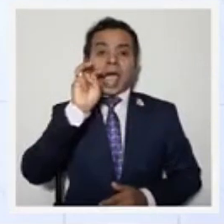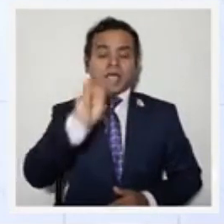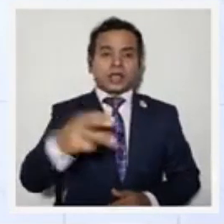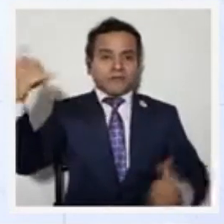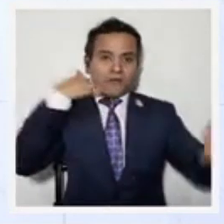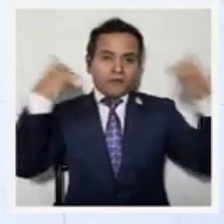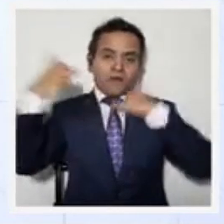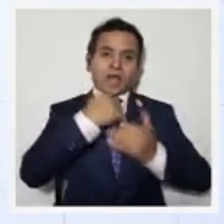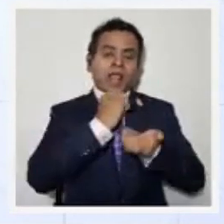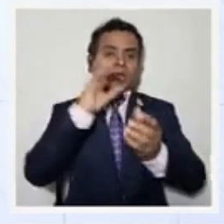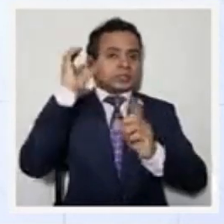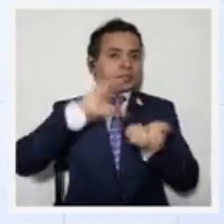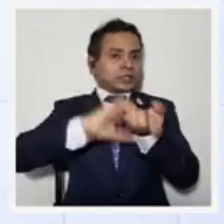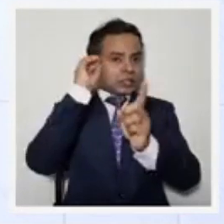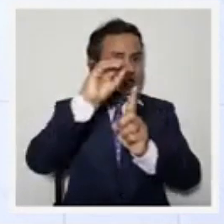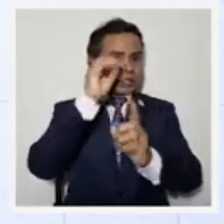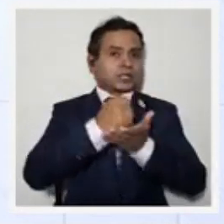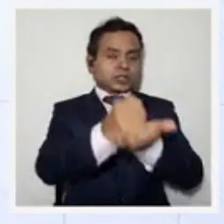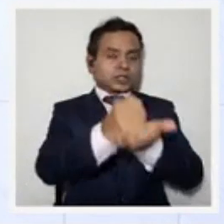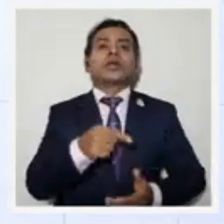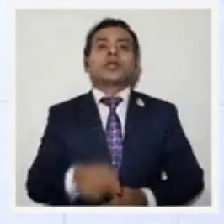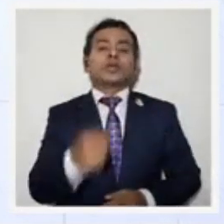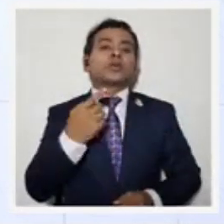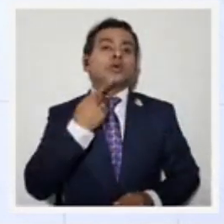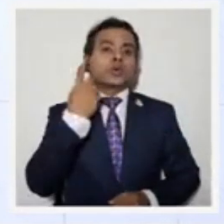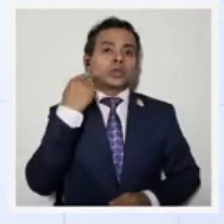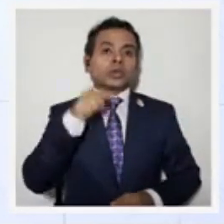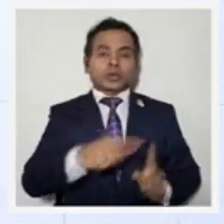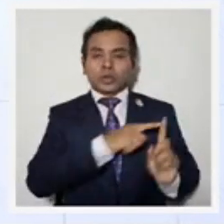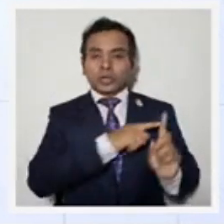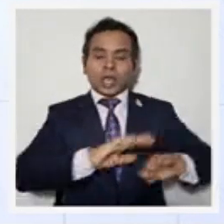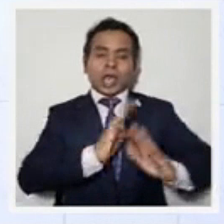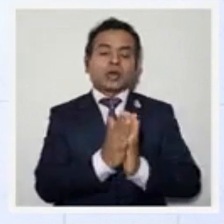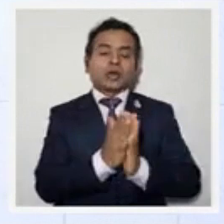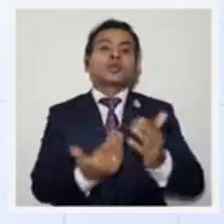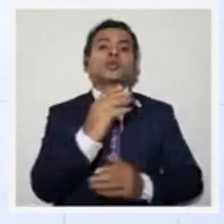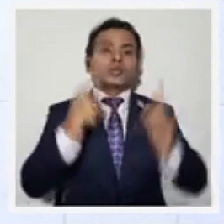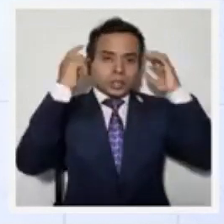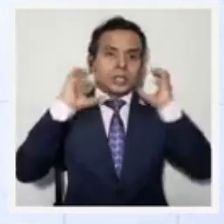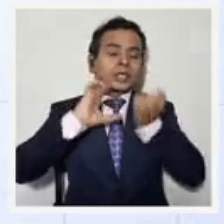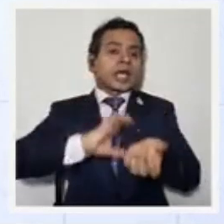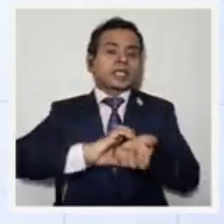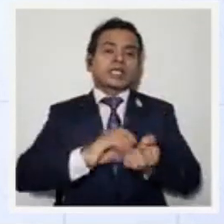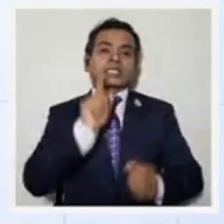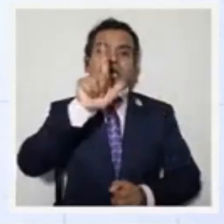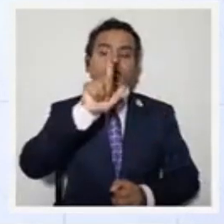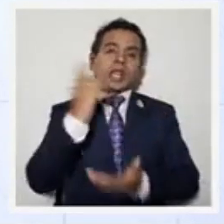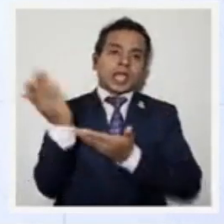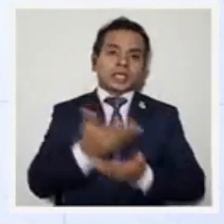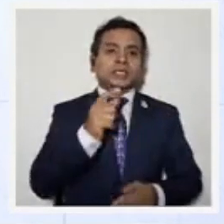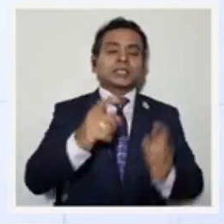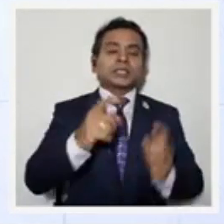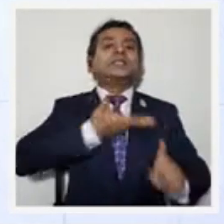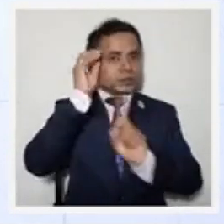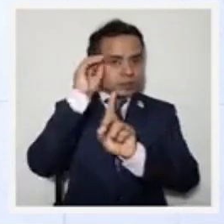1,42,169টি এবং এ পর্যন্ত ফোন কল 45,83,000 ফোন কল রিসিভ করা হয়েছে। গত 24 ঘন্টায় নতুন করে